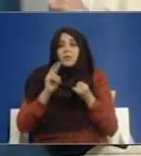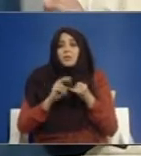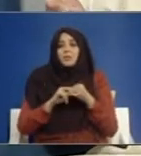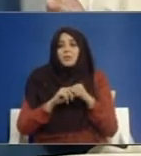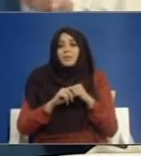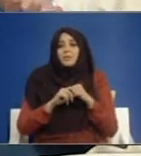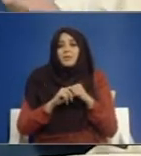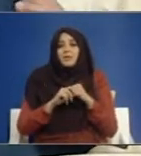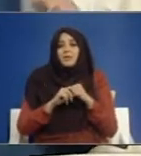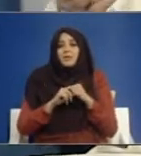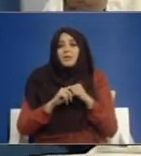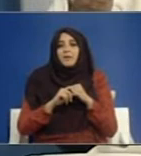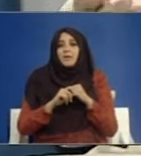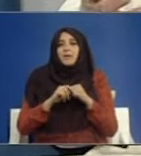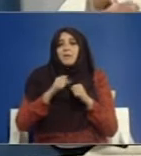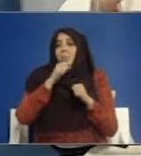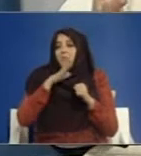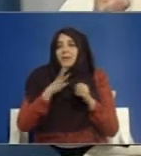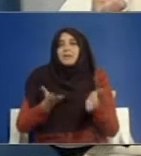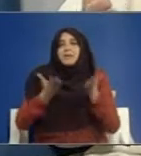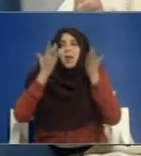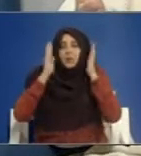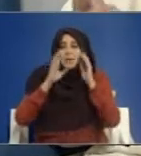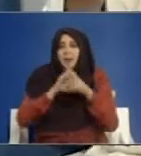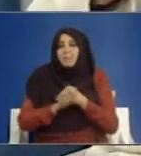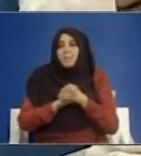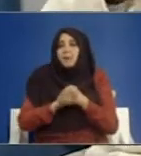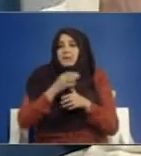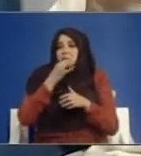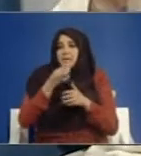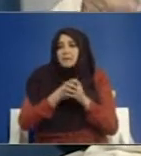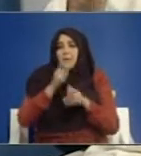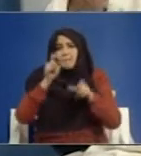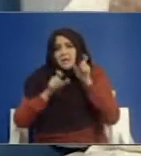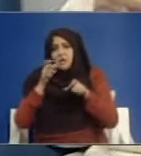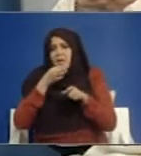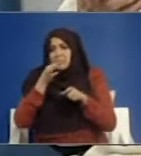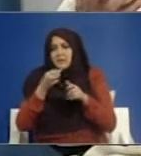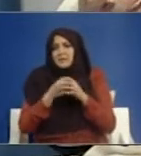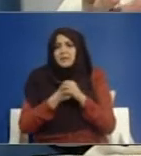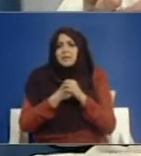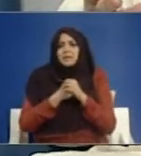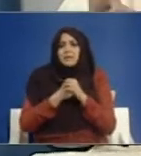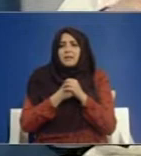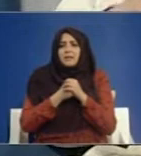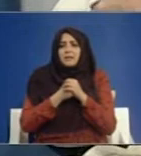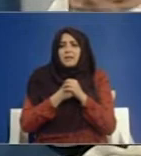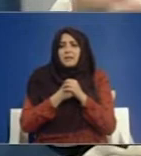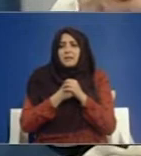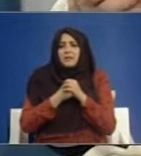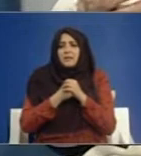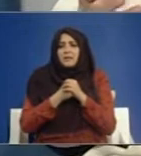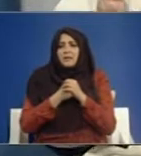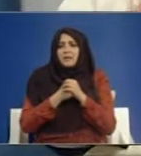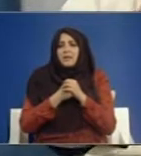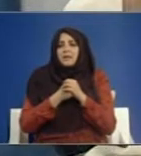ولذلك سيدنا رسول الله صلى الله عليه وسلم عندما تقال الناس أو بعض الناس أفعاله كيف يعني